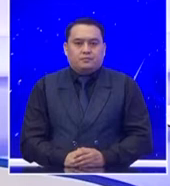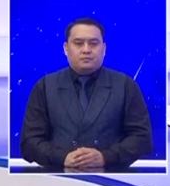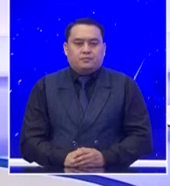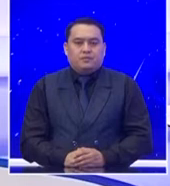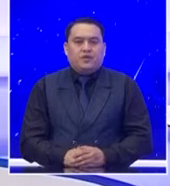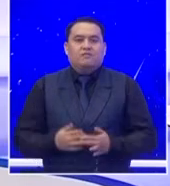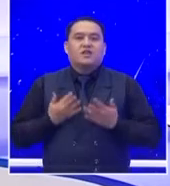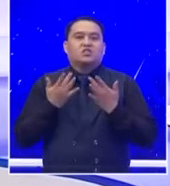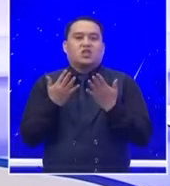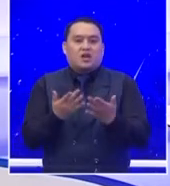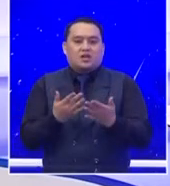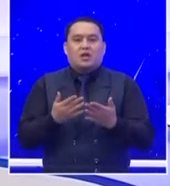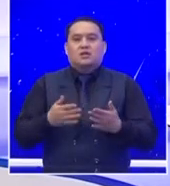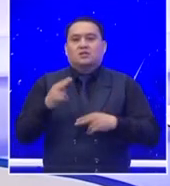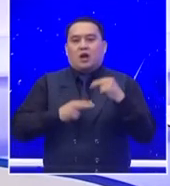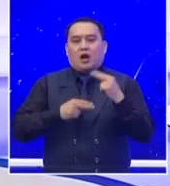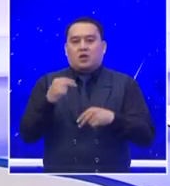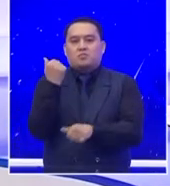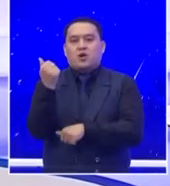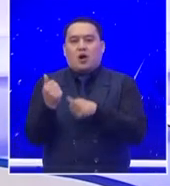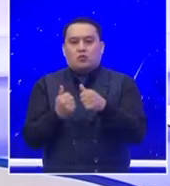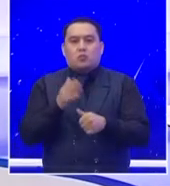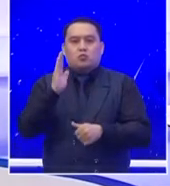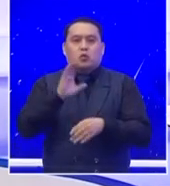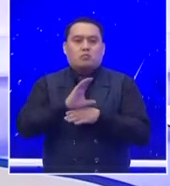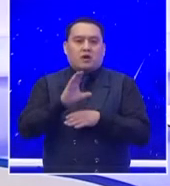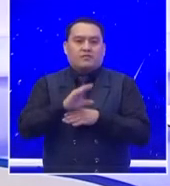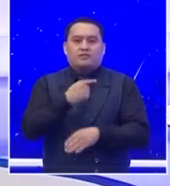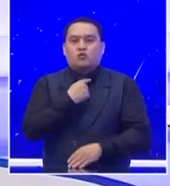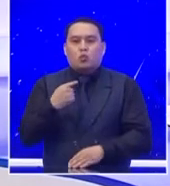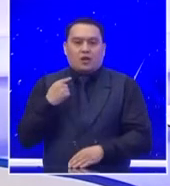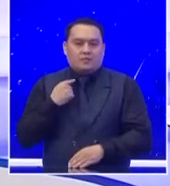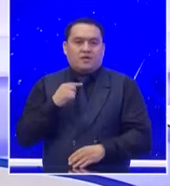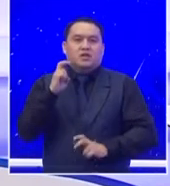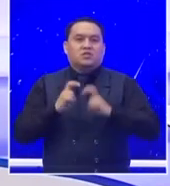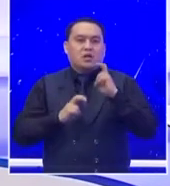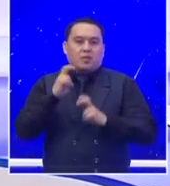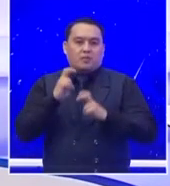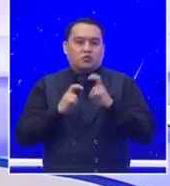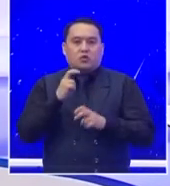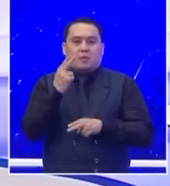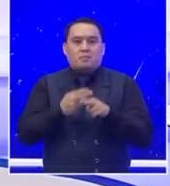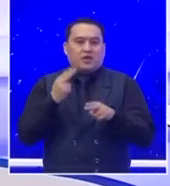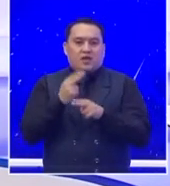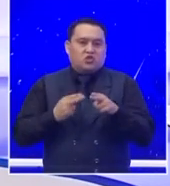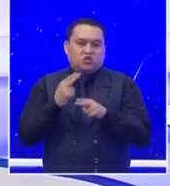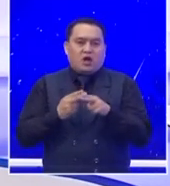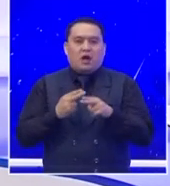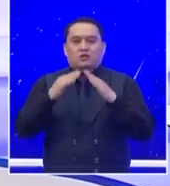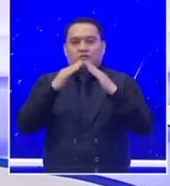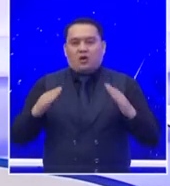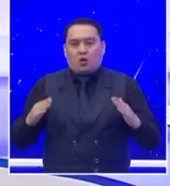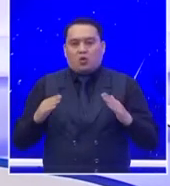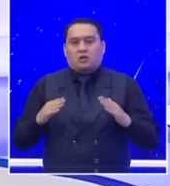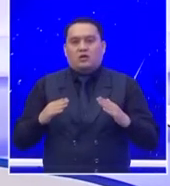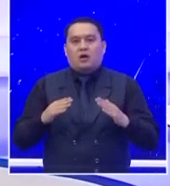Самые востребованные на рынке строительные материалы теперь будут производиться в Талдыкургане. Цех по производству металлочерепицы